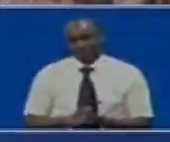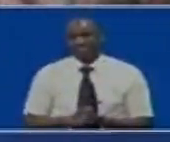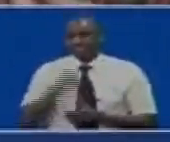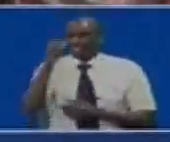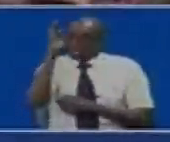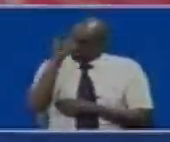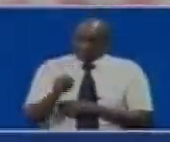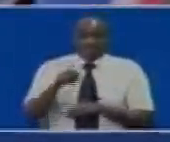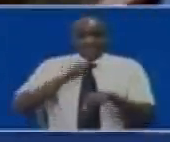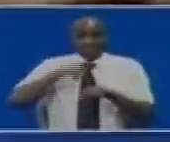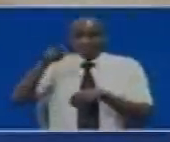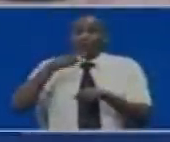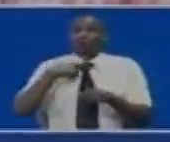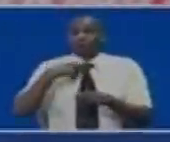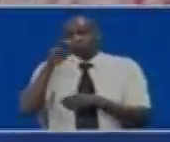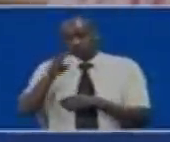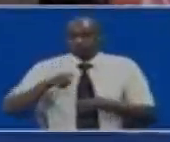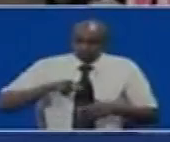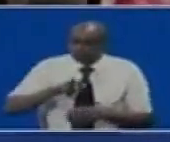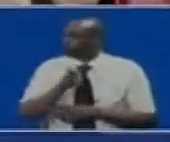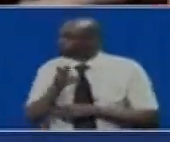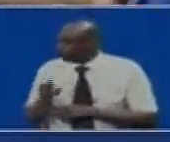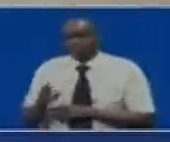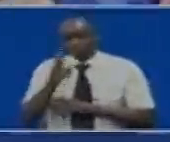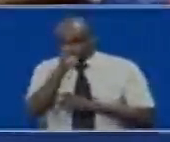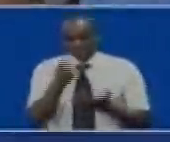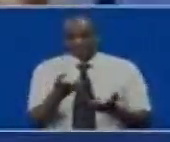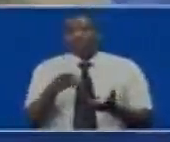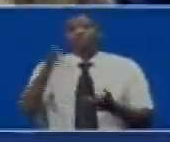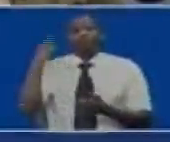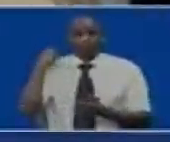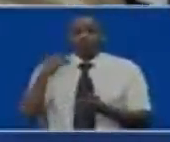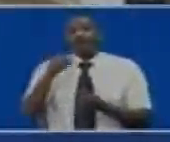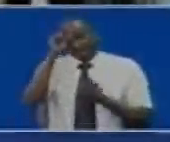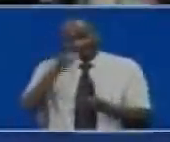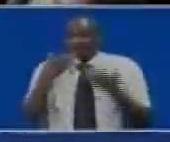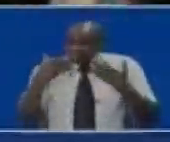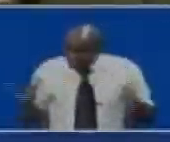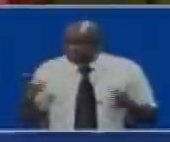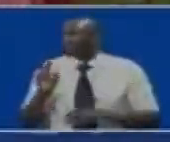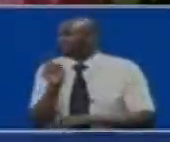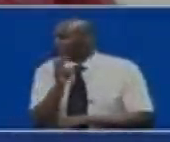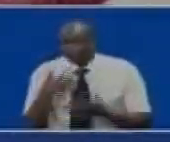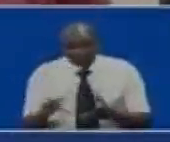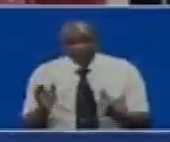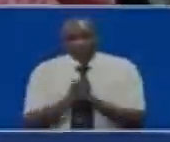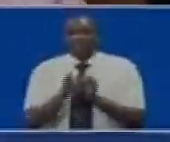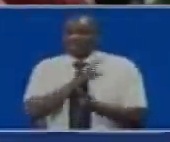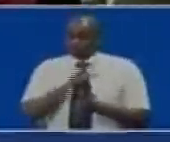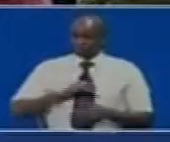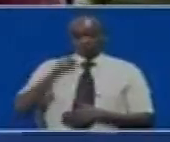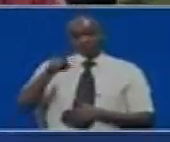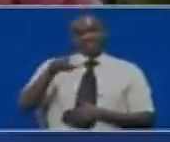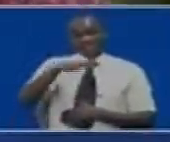Wabunge hawa wakijizatiti kukagua gwaride ambayo awali ilikuwa imekaguliwa na gavana Peter Munya akiandamana na kamishna wa kaunti